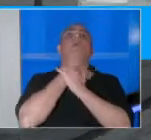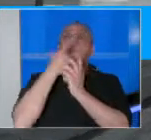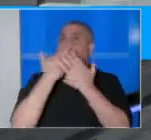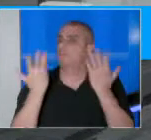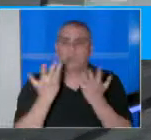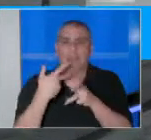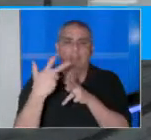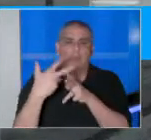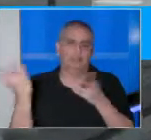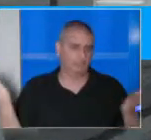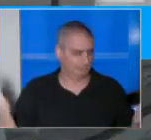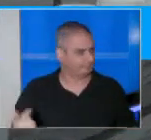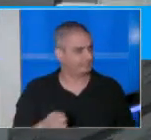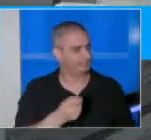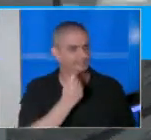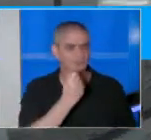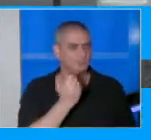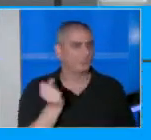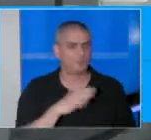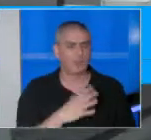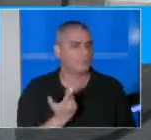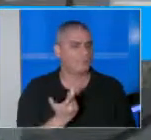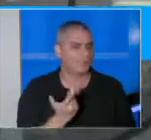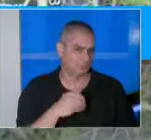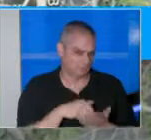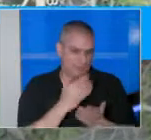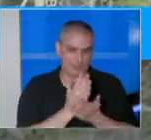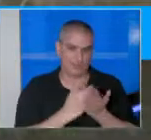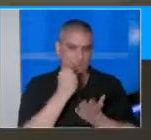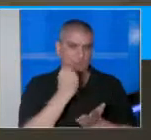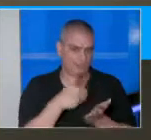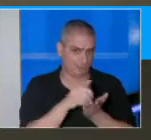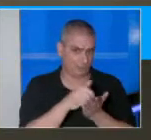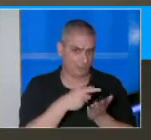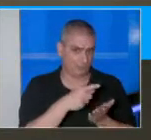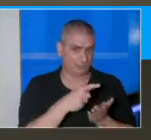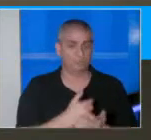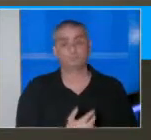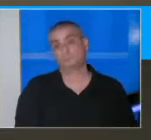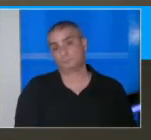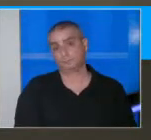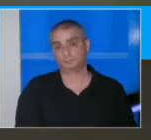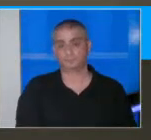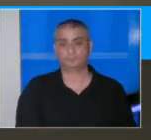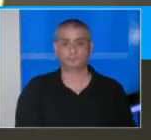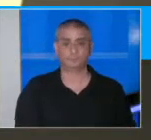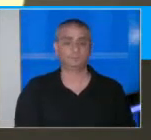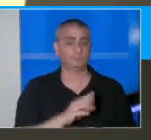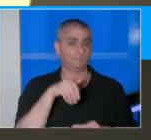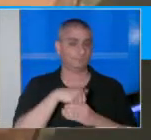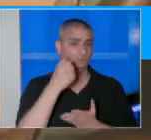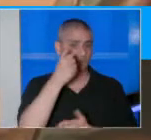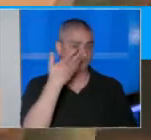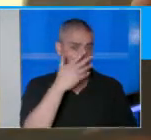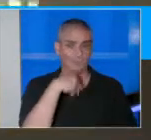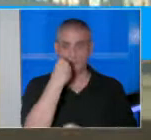ברור אפילו איך הם יחזירו אותם. והכסף מאיפה הוא מגיע כחלק מהתקציב ההמשכי? בתוך התקציב, גם שהמדינה